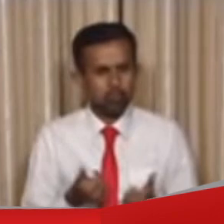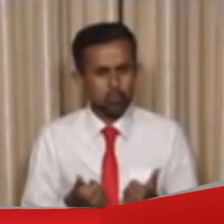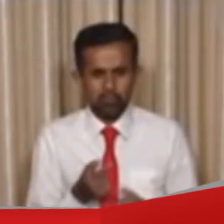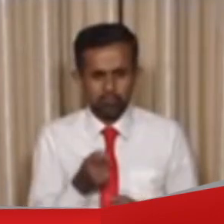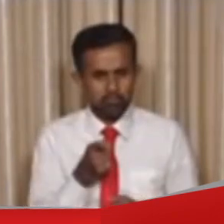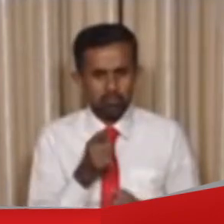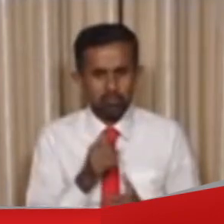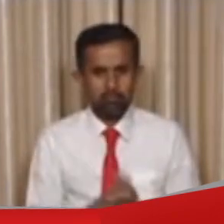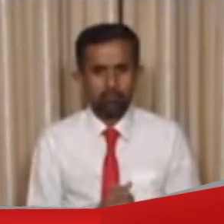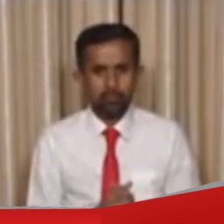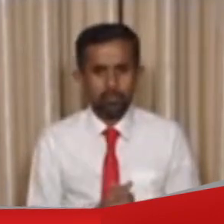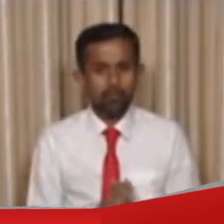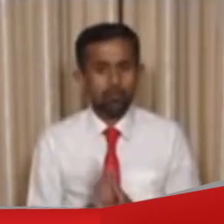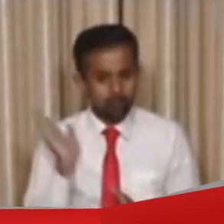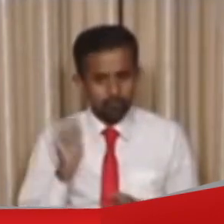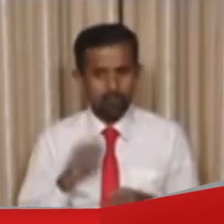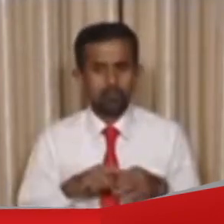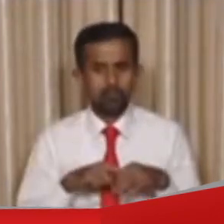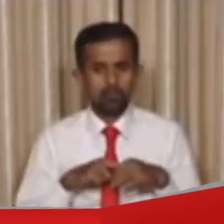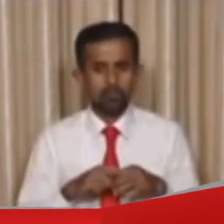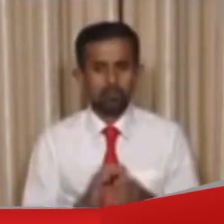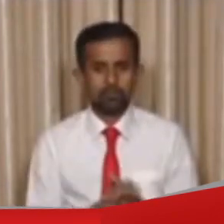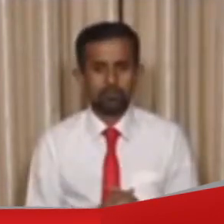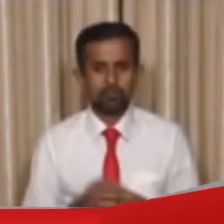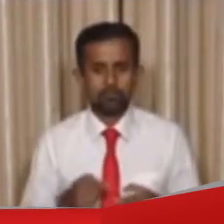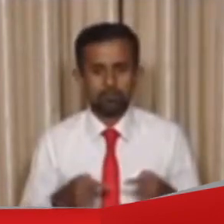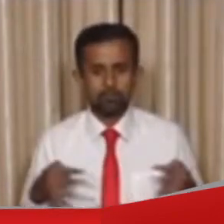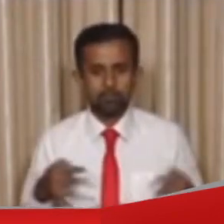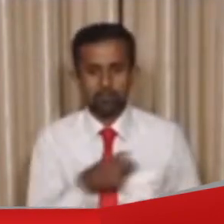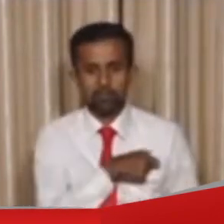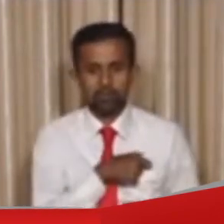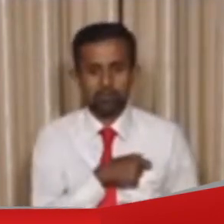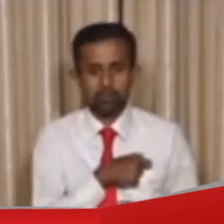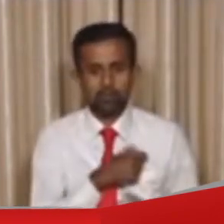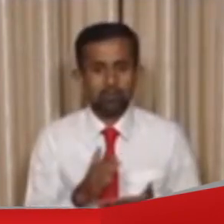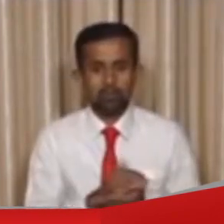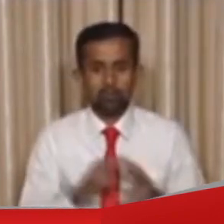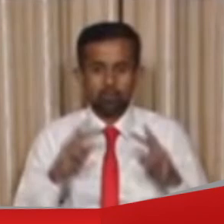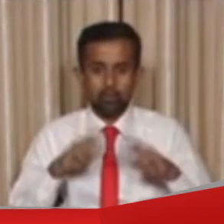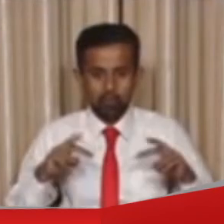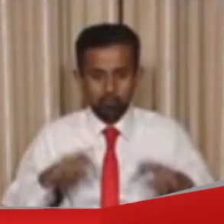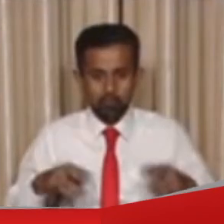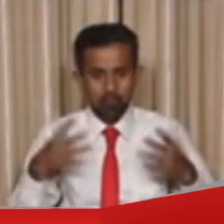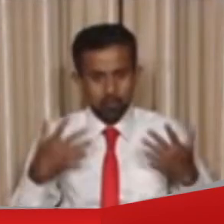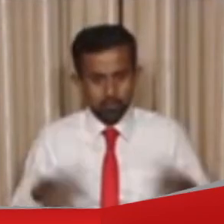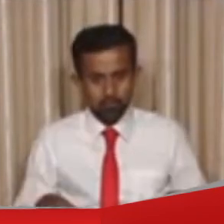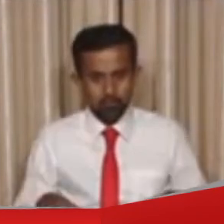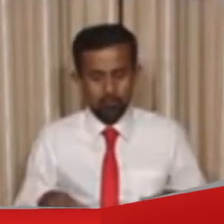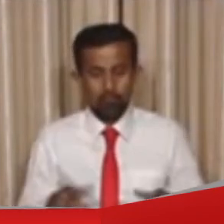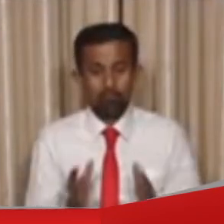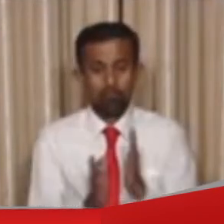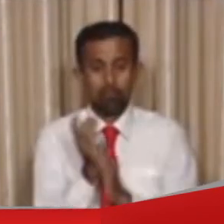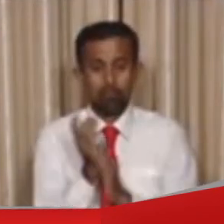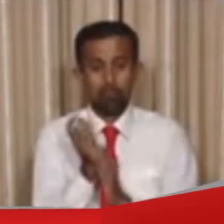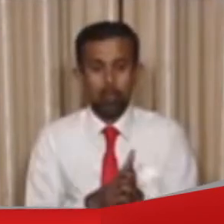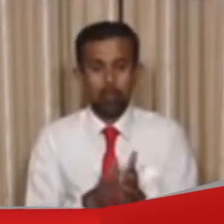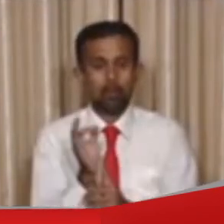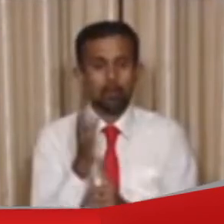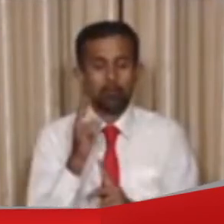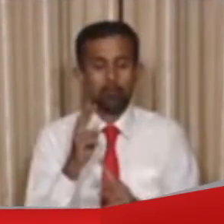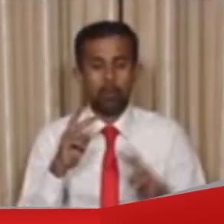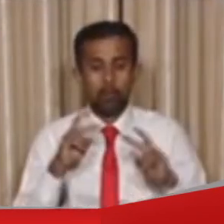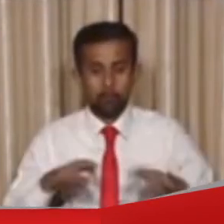සම්පන්නද? ඒකයි මේ අහන්නේ. ගරු විපක්ෂ නායකතුමා, සම්පූර්ණ පරීක්ෂණයක් කරලා තමයි වරප්‍රසාද කමිටුවේ සභාපතිතුමා මේ